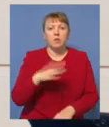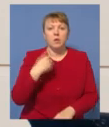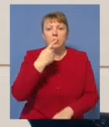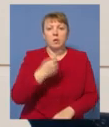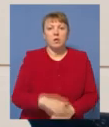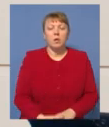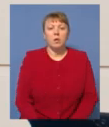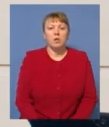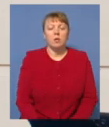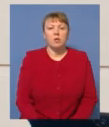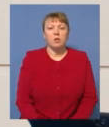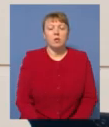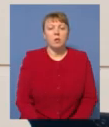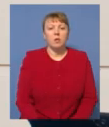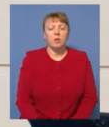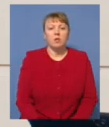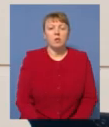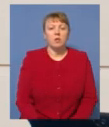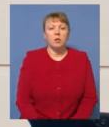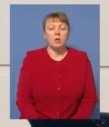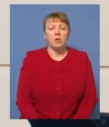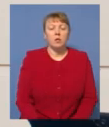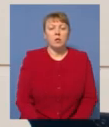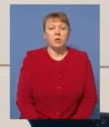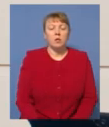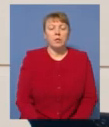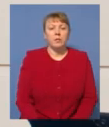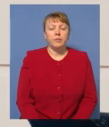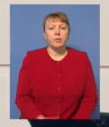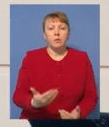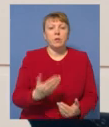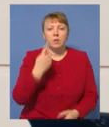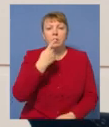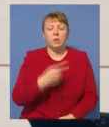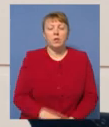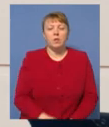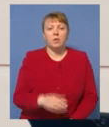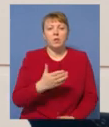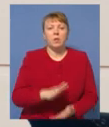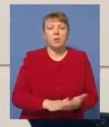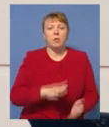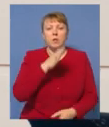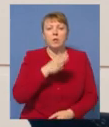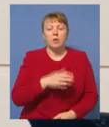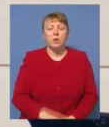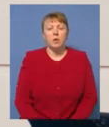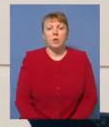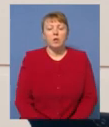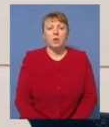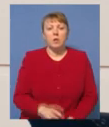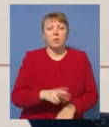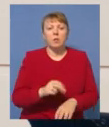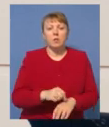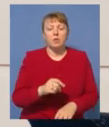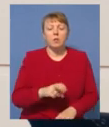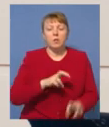качестве подозреваемого, квалифицировалось его деяние. То есть данное лицо продолжительное время находилось в орбите уголовного